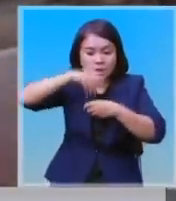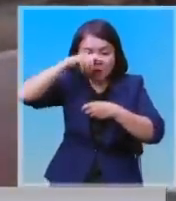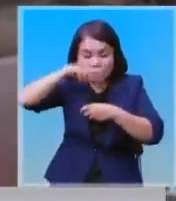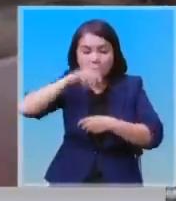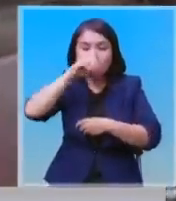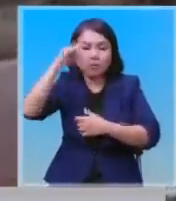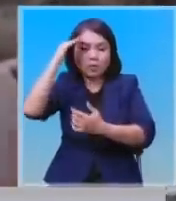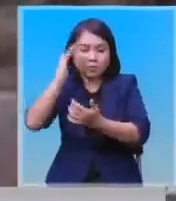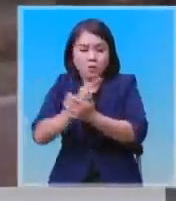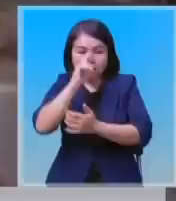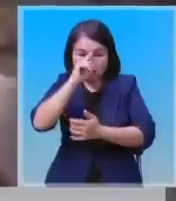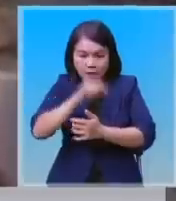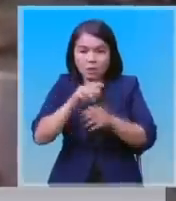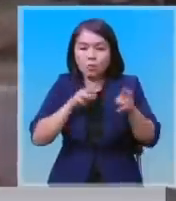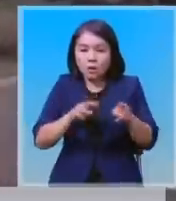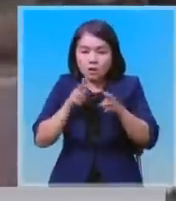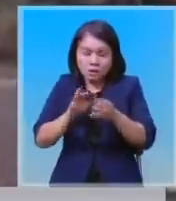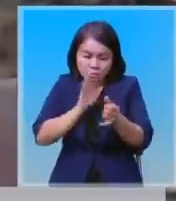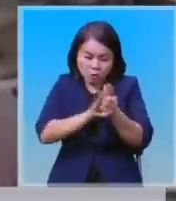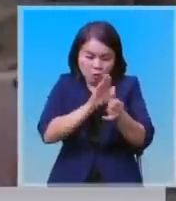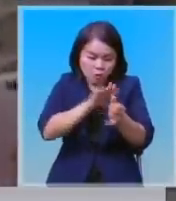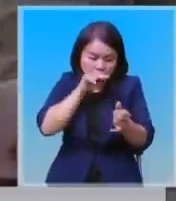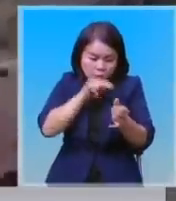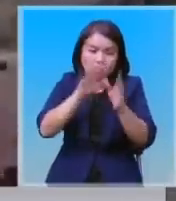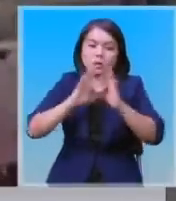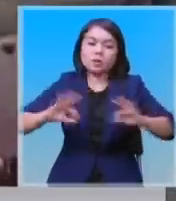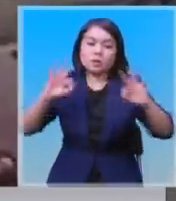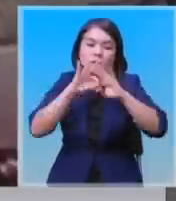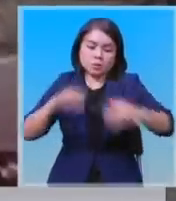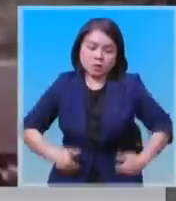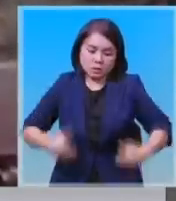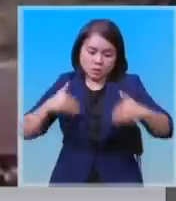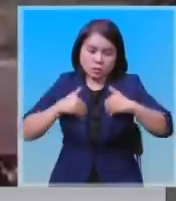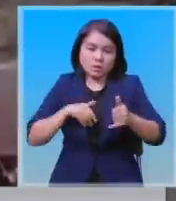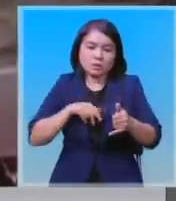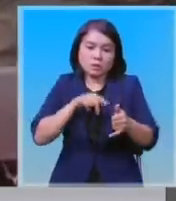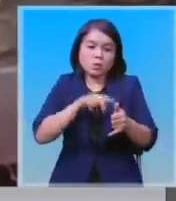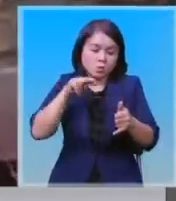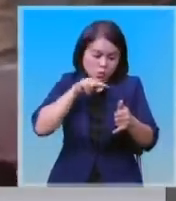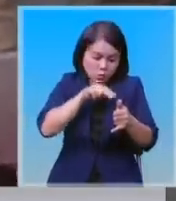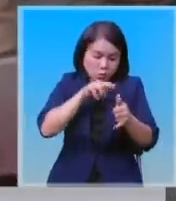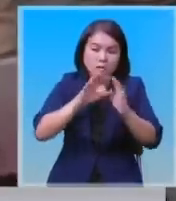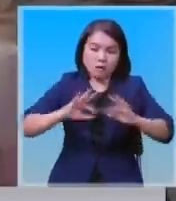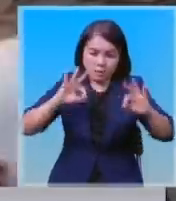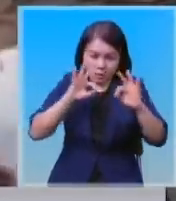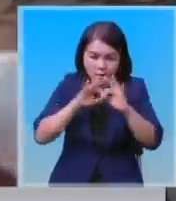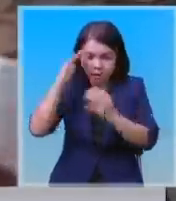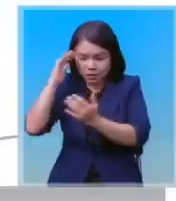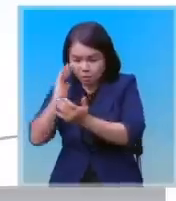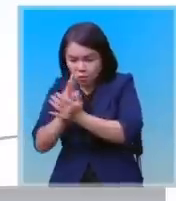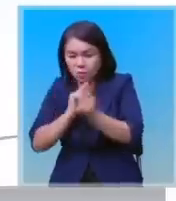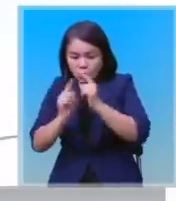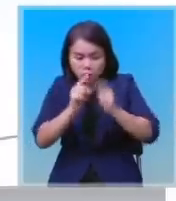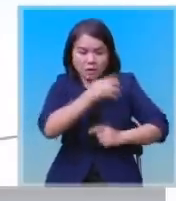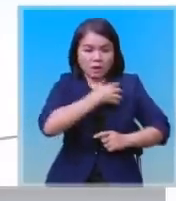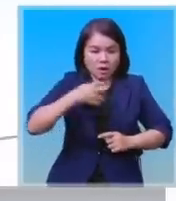ไทยนั้นยึดหลักความปลอดภัยของนางสาวราฮาฟเป็นหลักตำรวจและอุปทูตเองก็คุยกันนะครับบอกว่าเข้าใจตรงกันแล้วนะครับว่